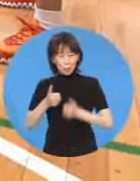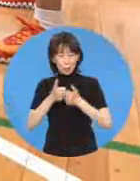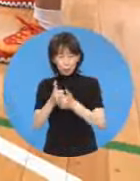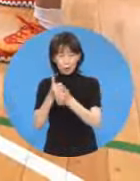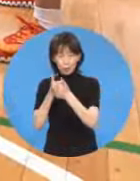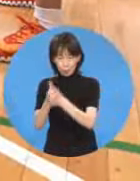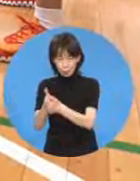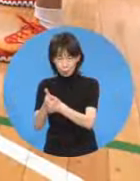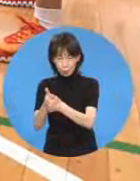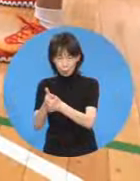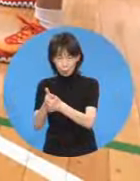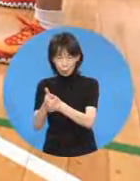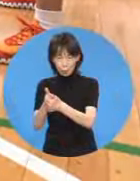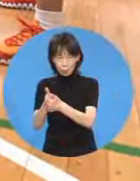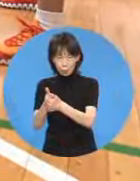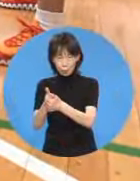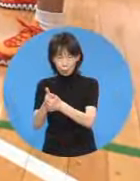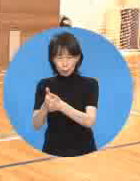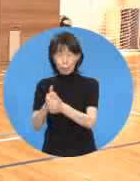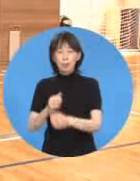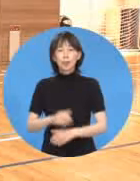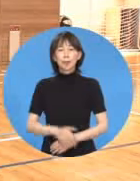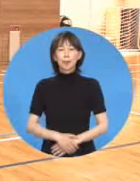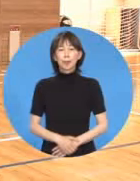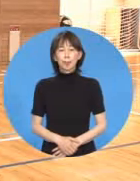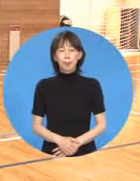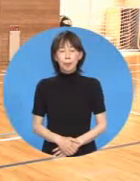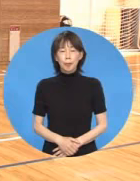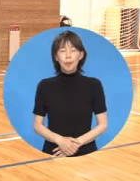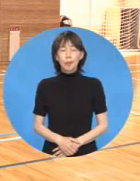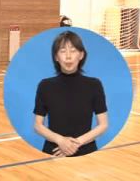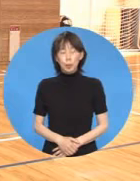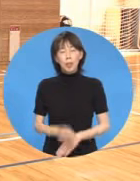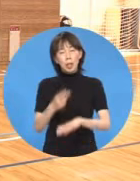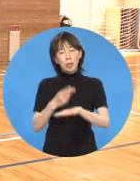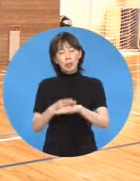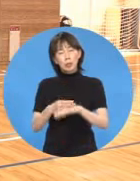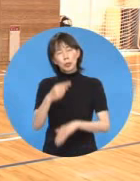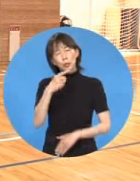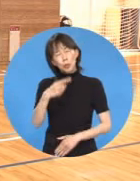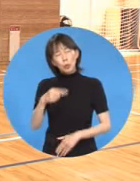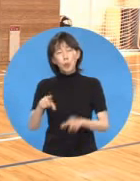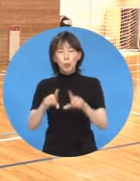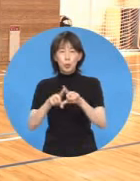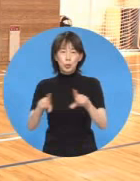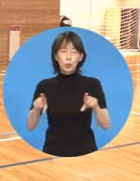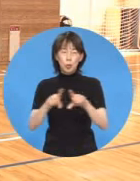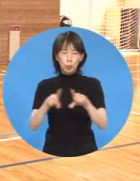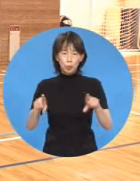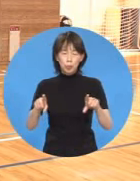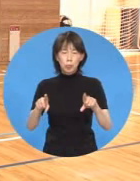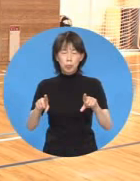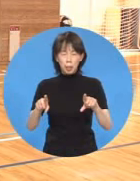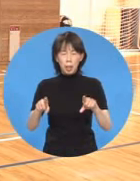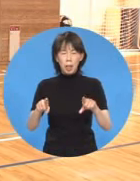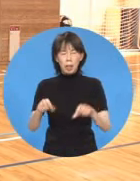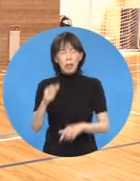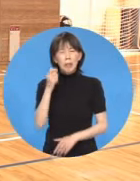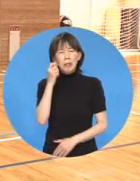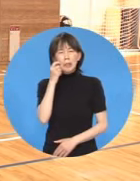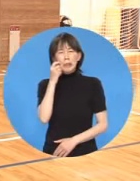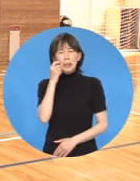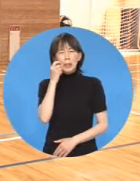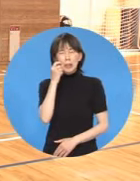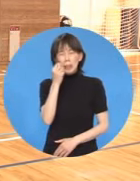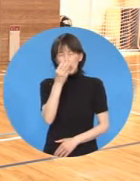運動に挑戦しましたその技術的なことはえもちろんなんですけどもそれよりも